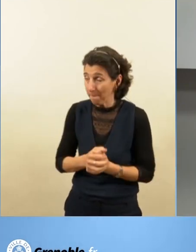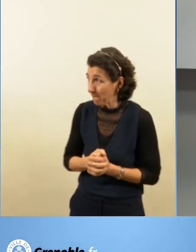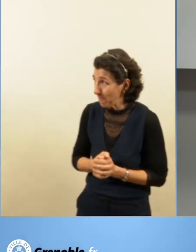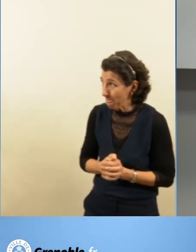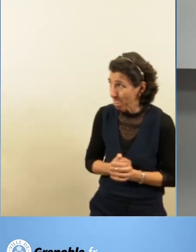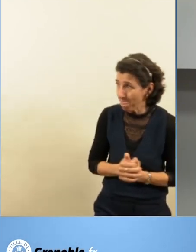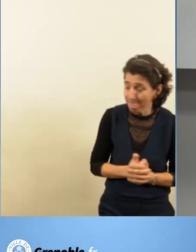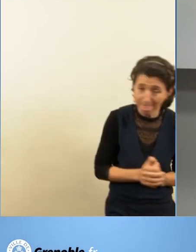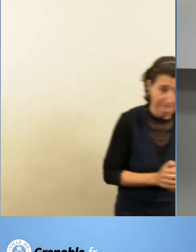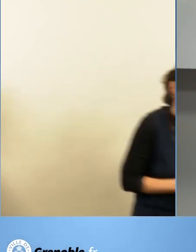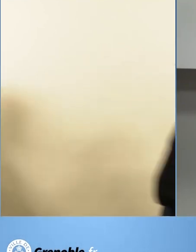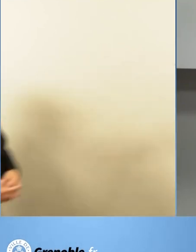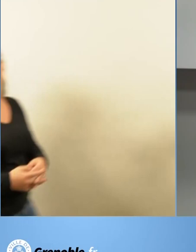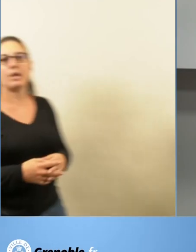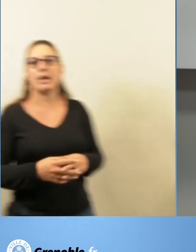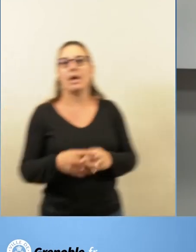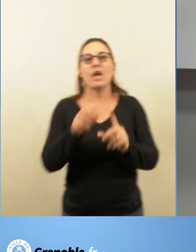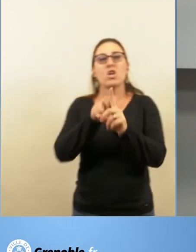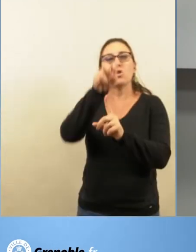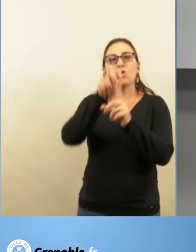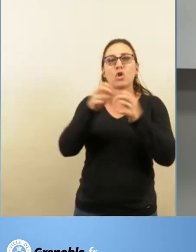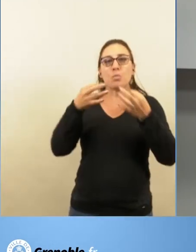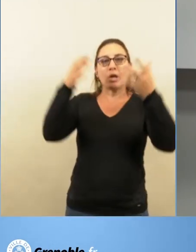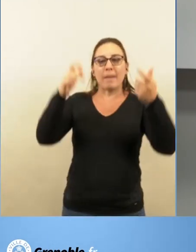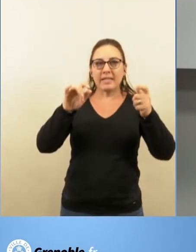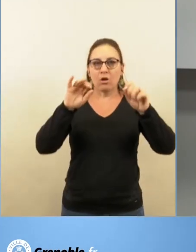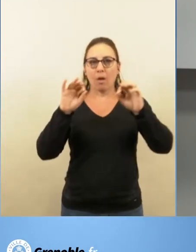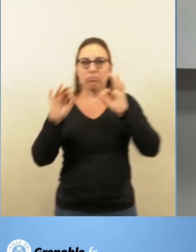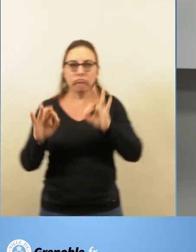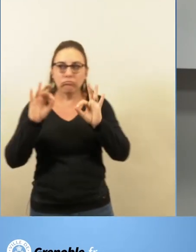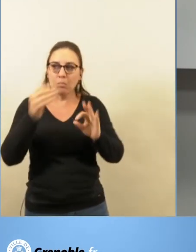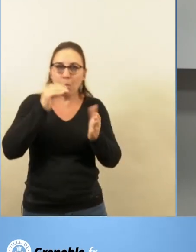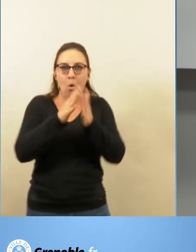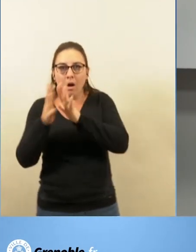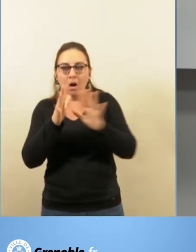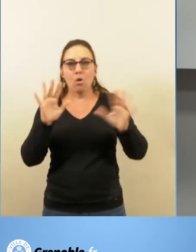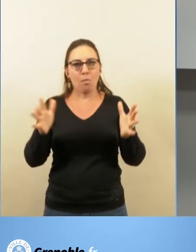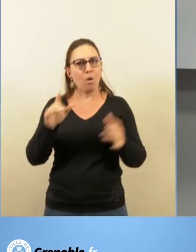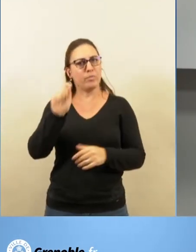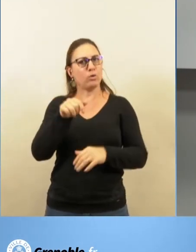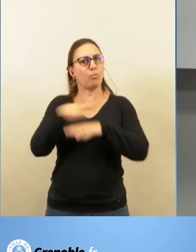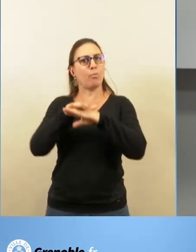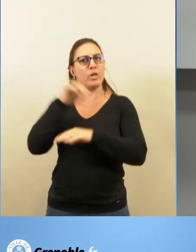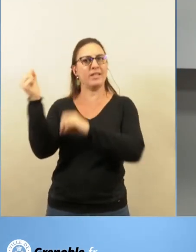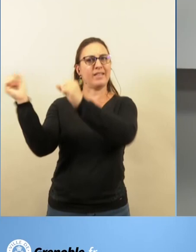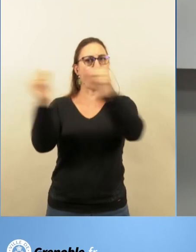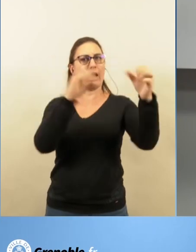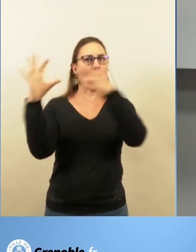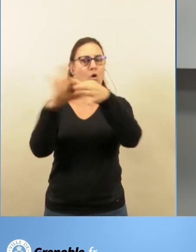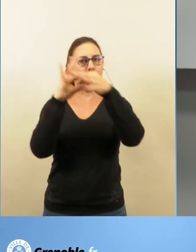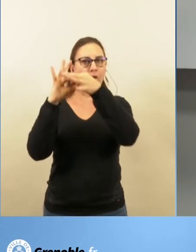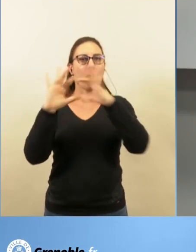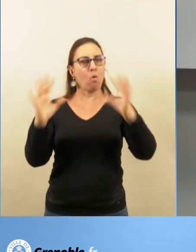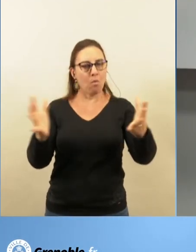climatique mais on le sent bien sur l'adaptation au changement climatique et pour beaucoup de nos politiques ça va de pair il me rend bien compte que la question n'est pas seulement de